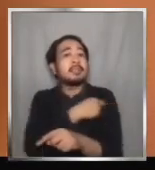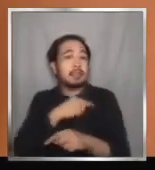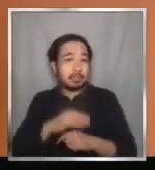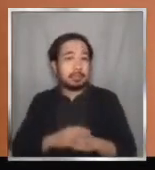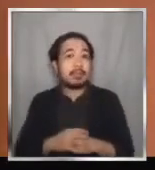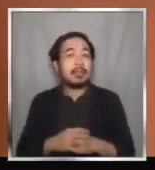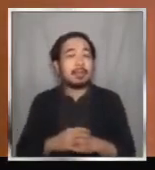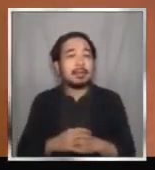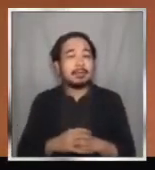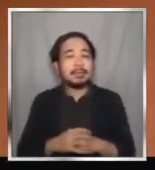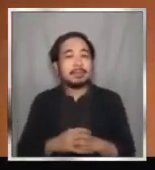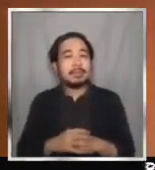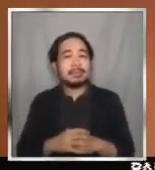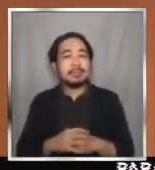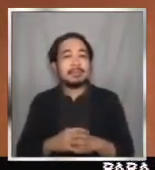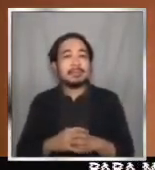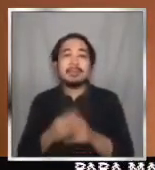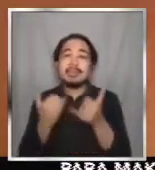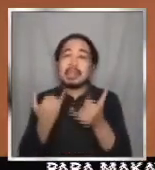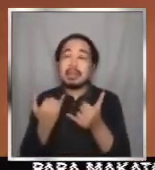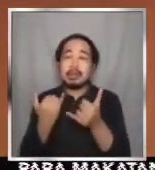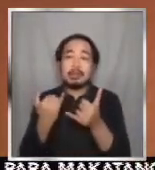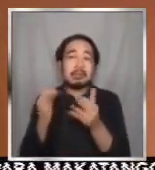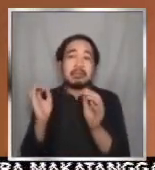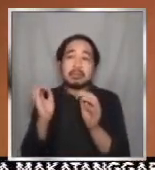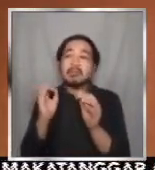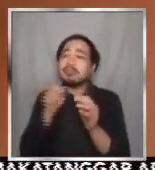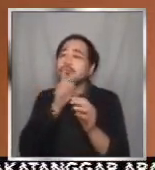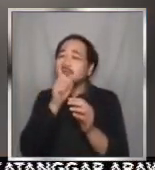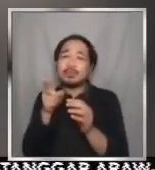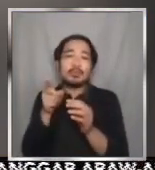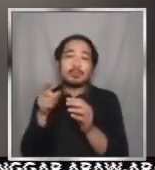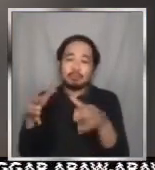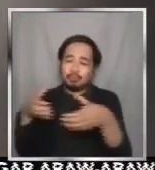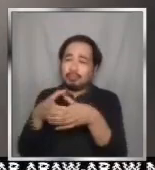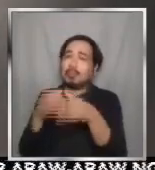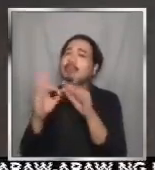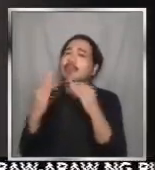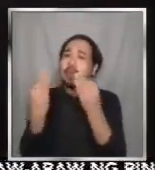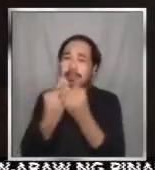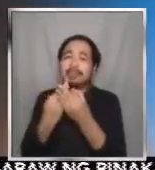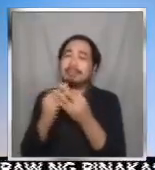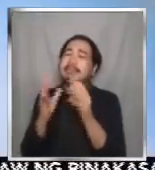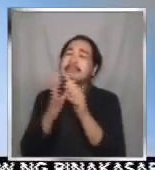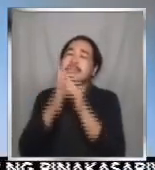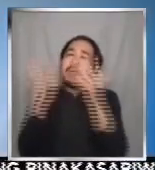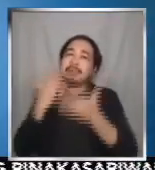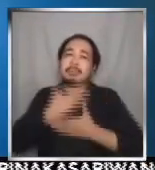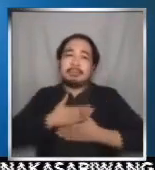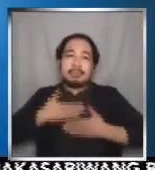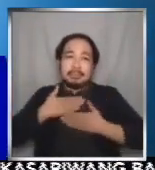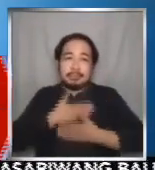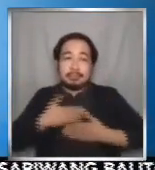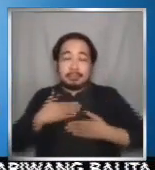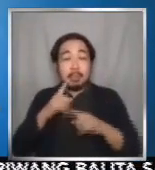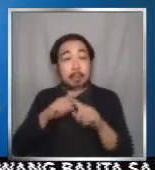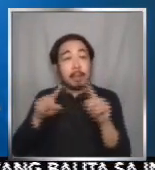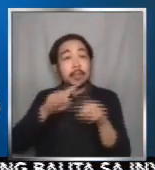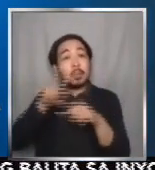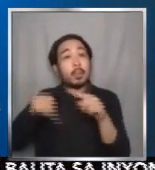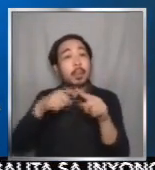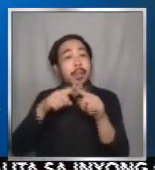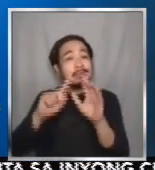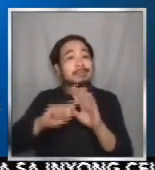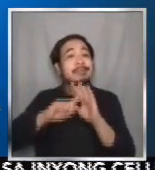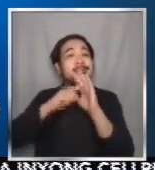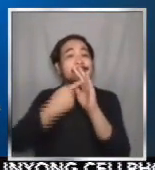Wala na raw kasing saya kapag magkakasama ang pamilya. Pero mula nang magkaroon ng COVID-19